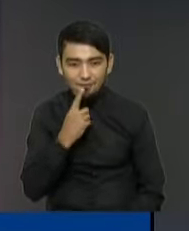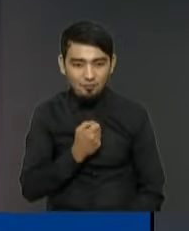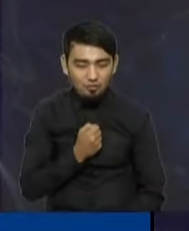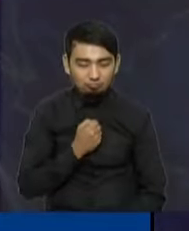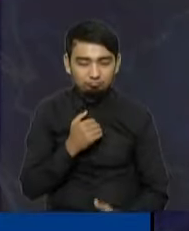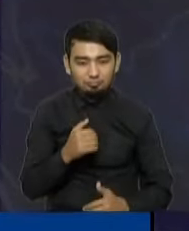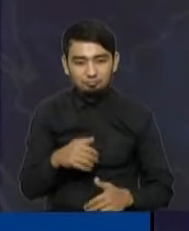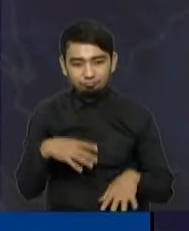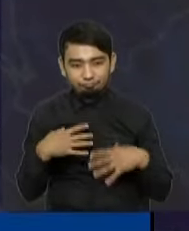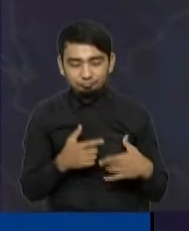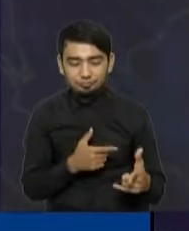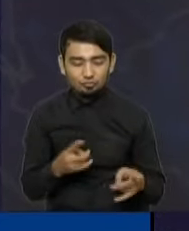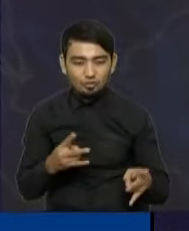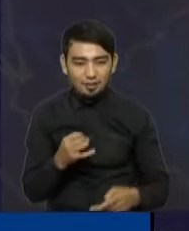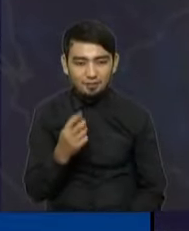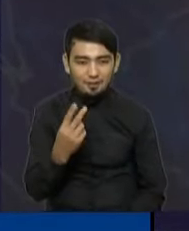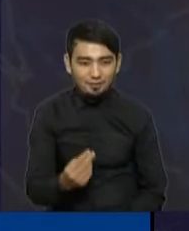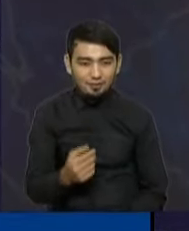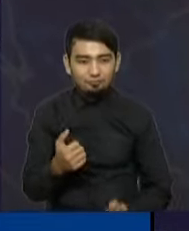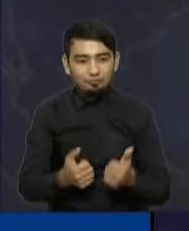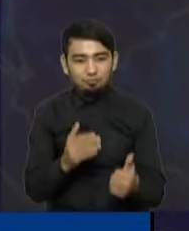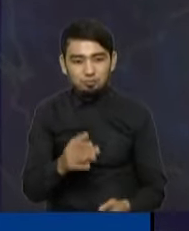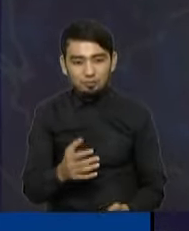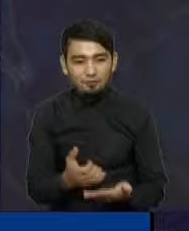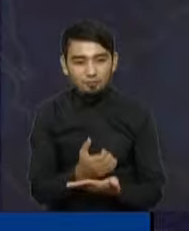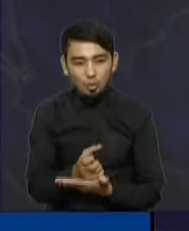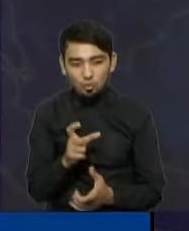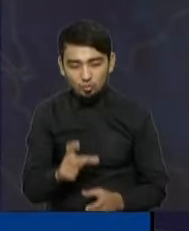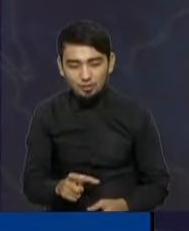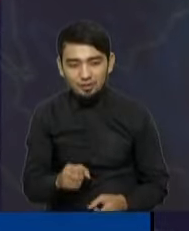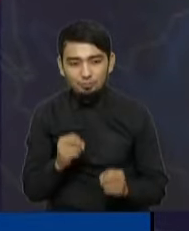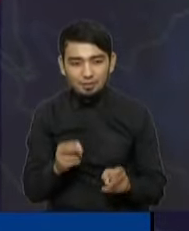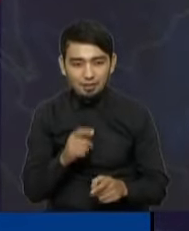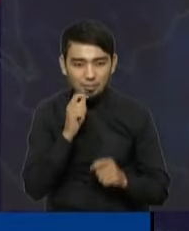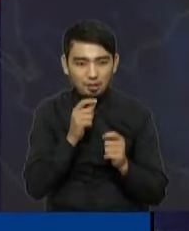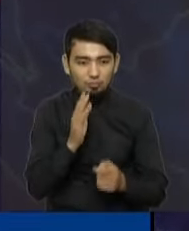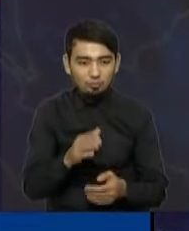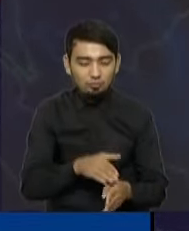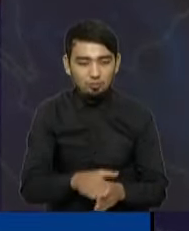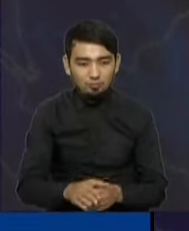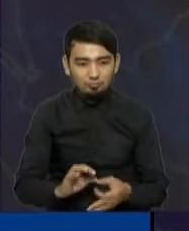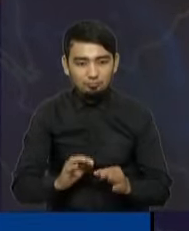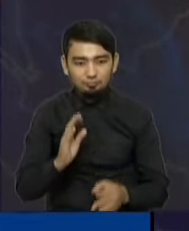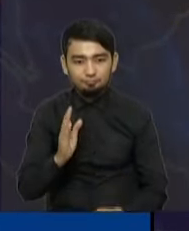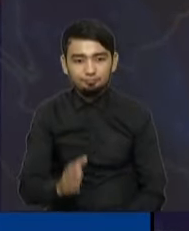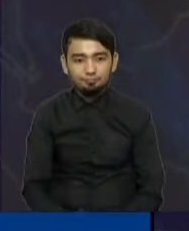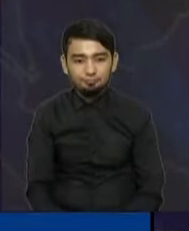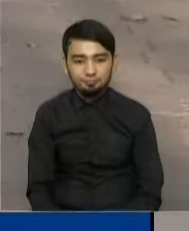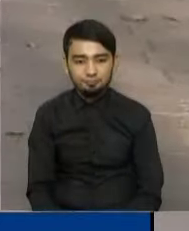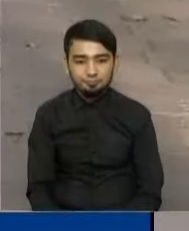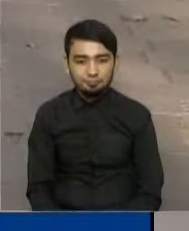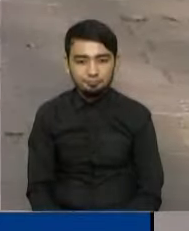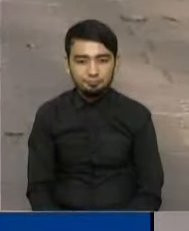шыңдау. Екі күнге жалғасатын жарыстың жеңімпаздарына арнайы сыйлықтар табысталмақ, толығырақ әріптесім айтып берсін.